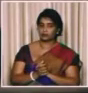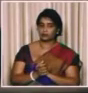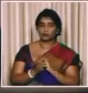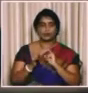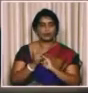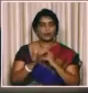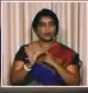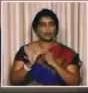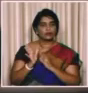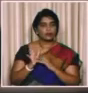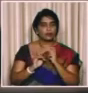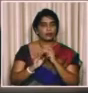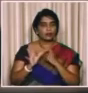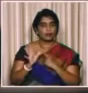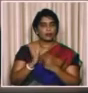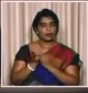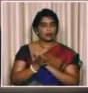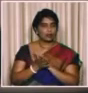සම්පත් කුය තුයකාන්ත